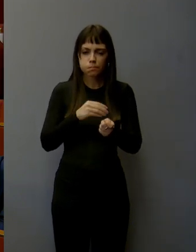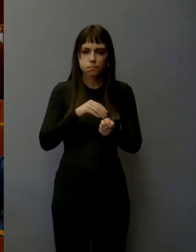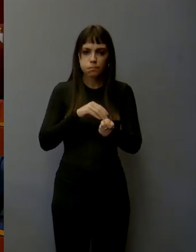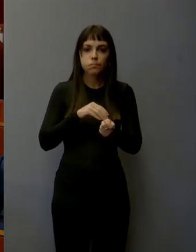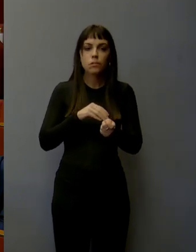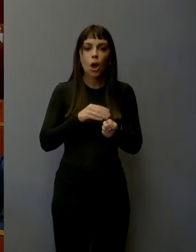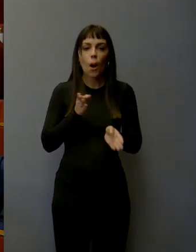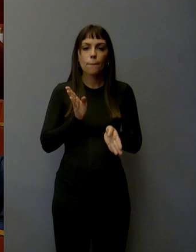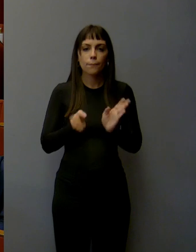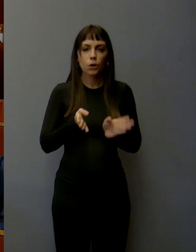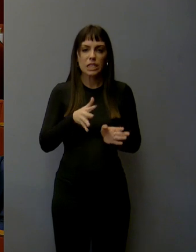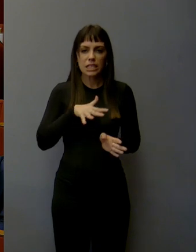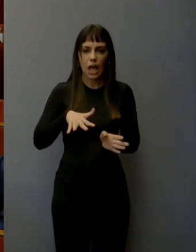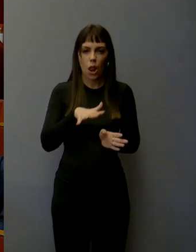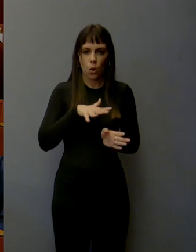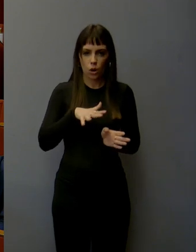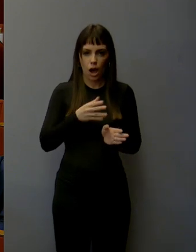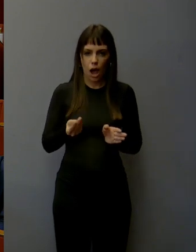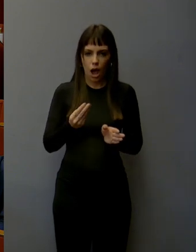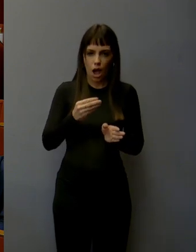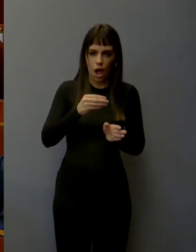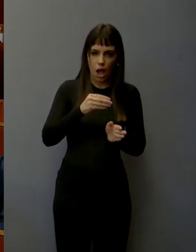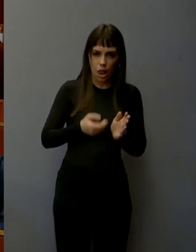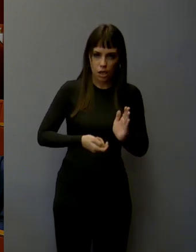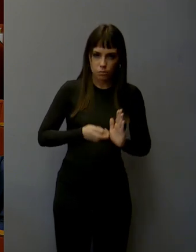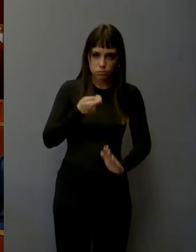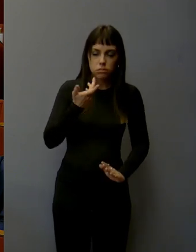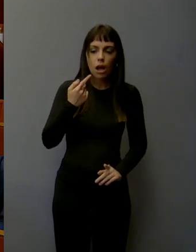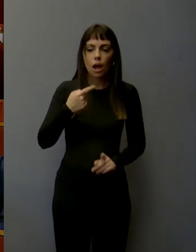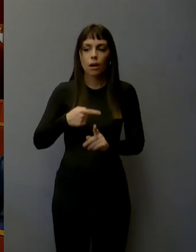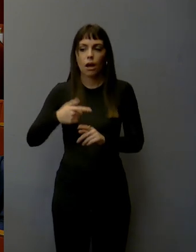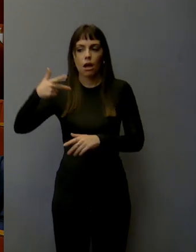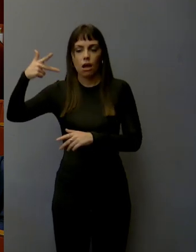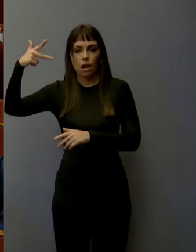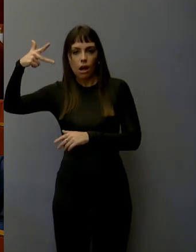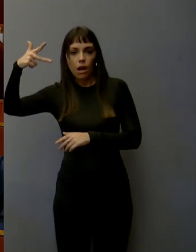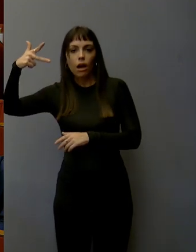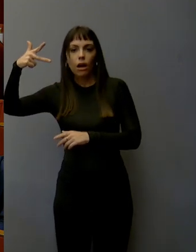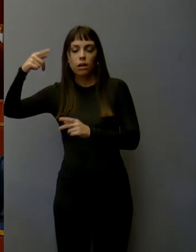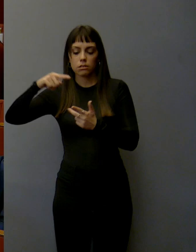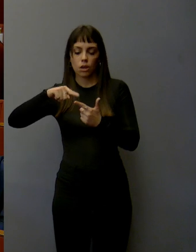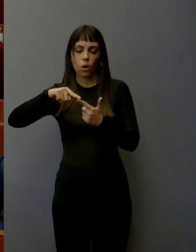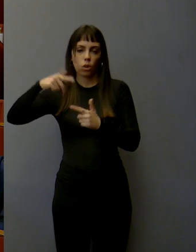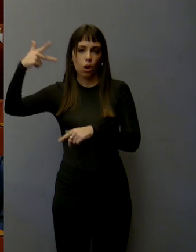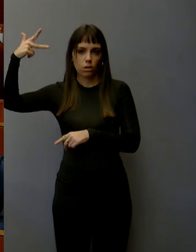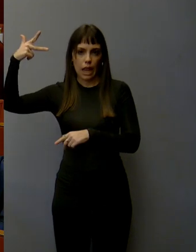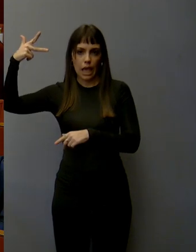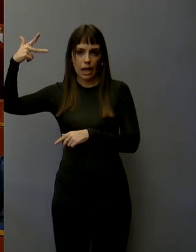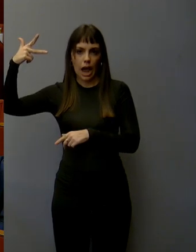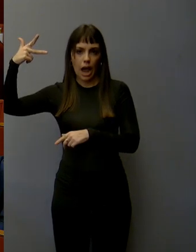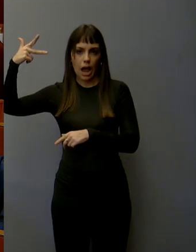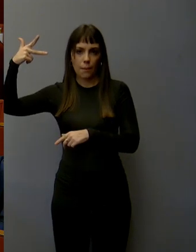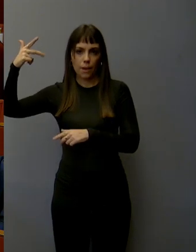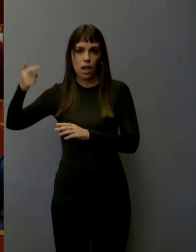e dall'altro implementare il servizio di telecamere di sorveglianza se non sbaglio in una conferenza stampa proprio la sessione